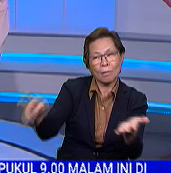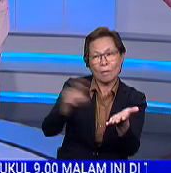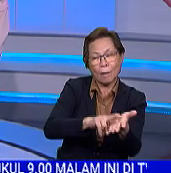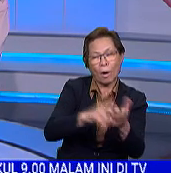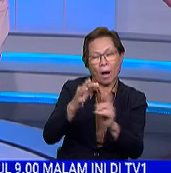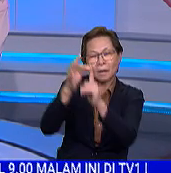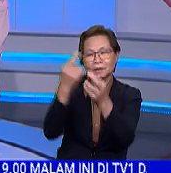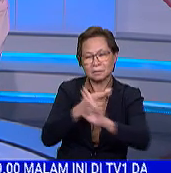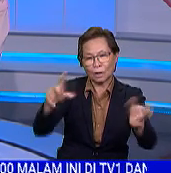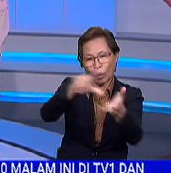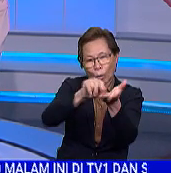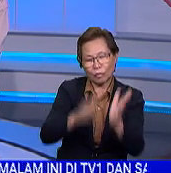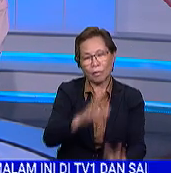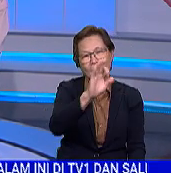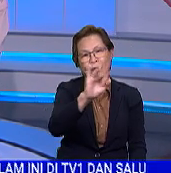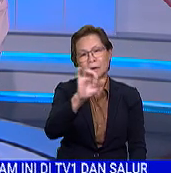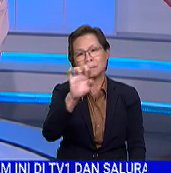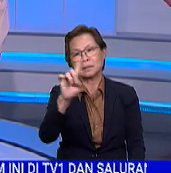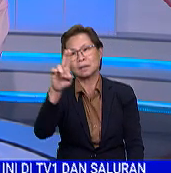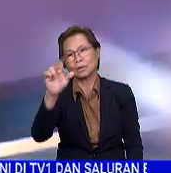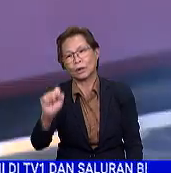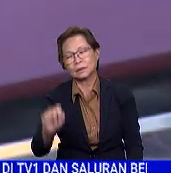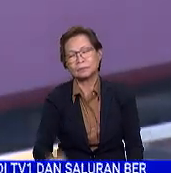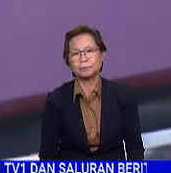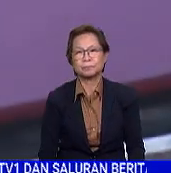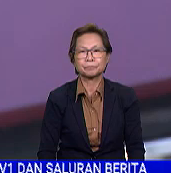khas disediakan wartawan Firdaus Mokhtar.